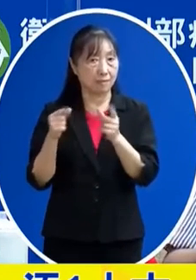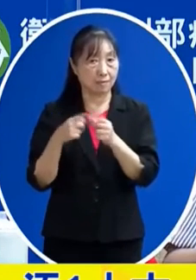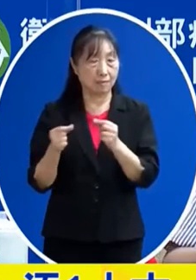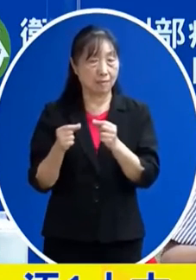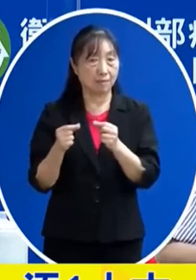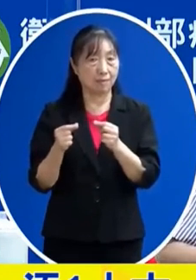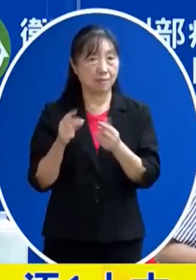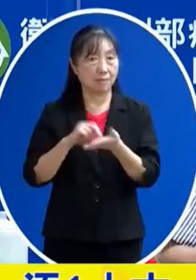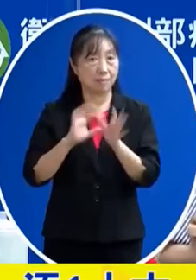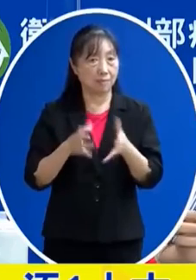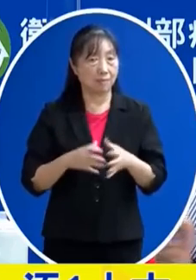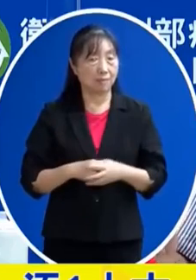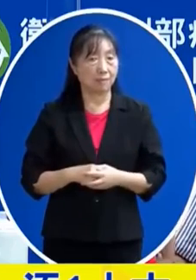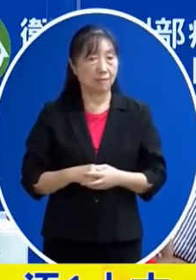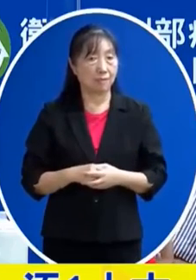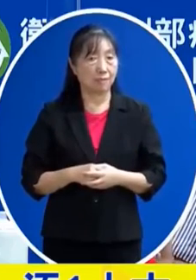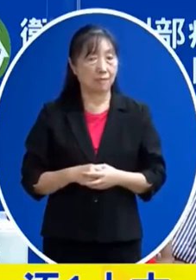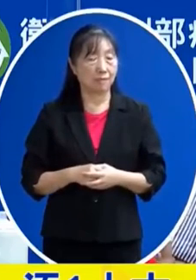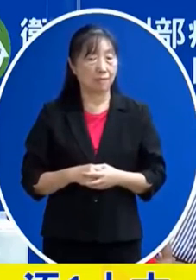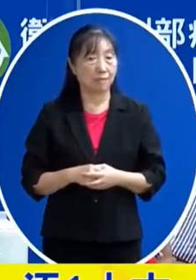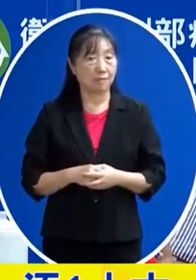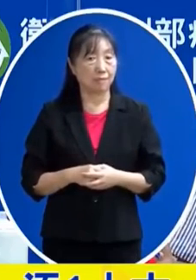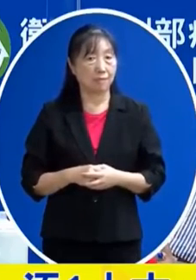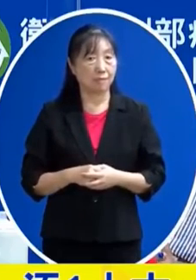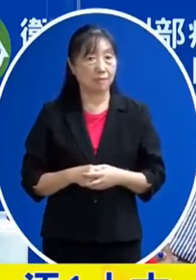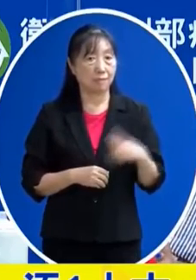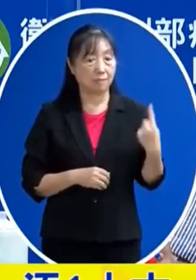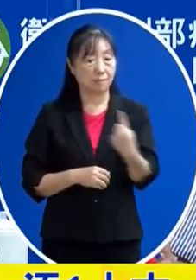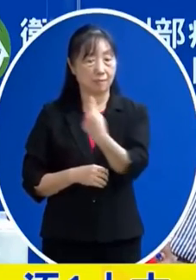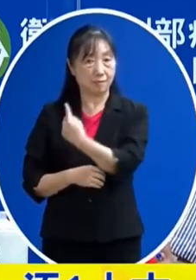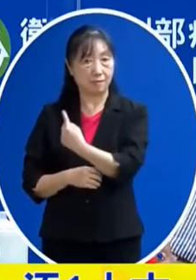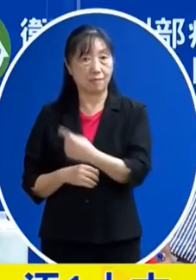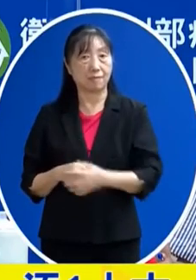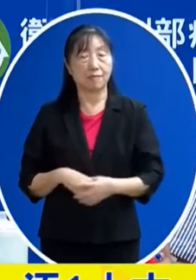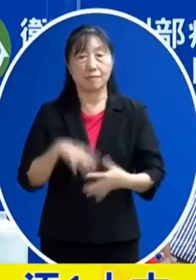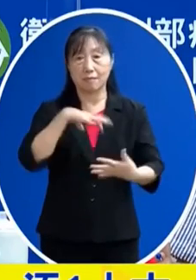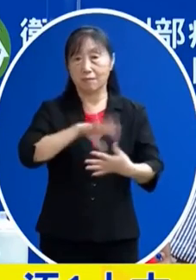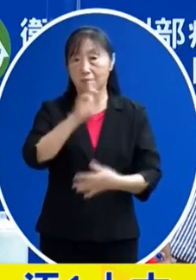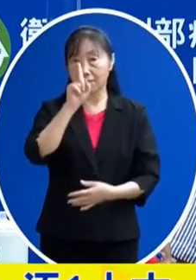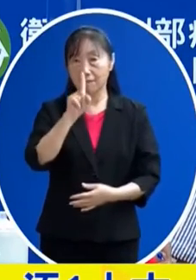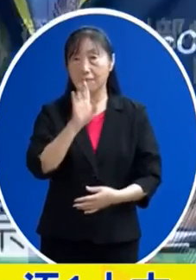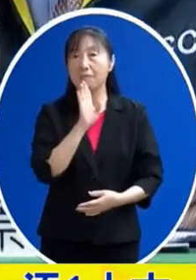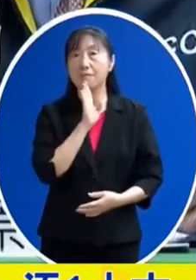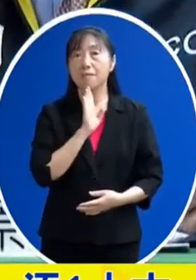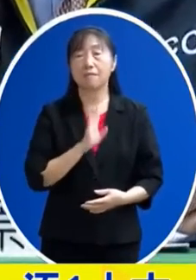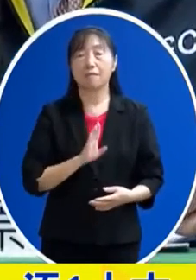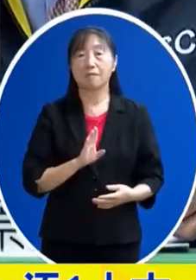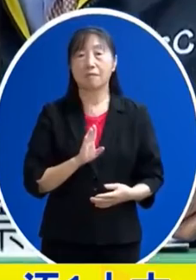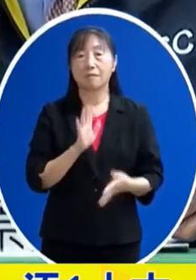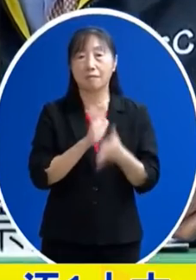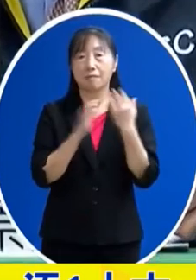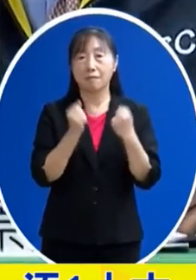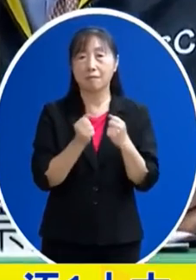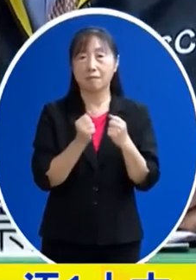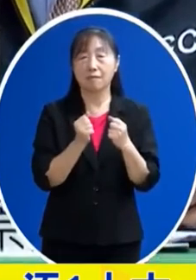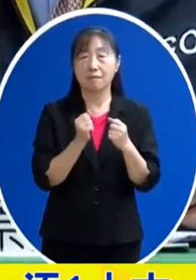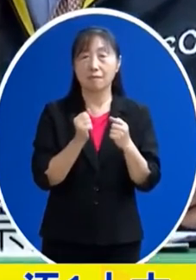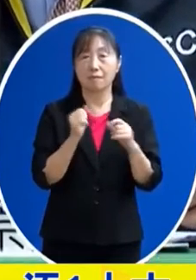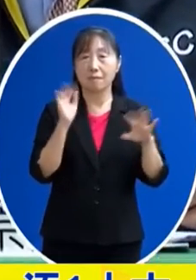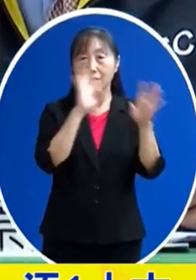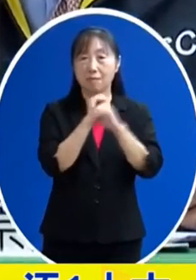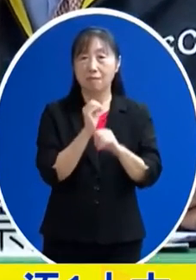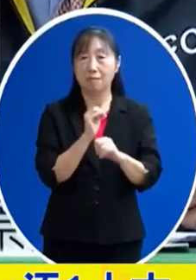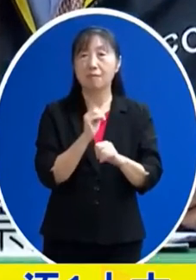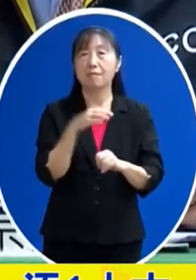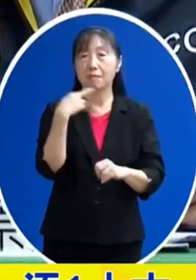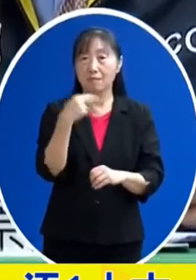本、印尼，也各有一例。那其中有一例，我们还在做调查，在做完